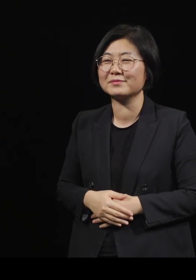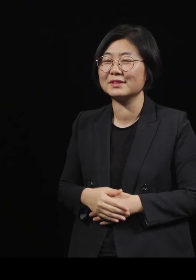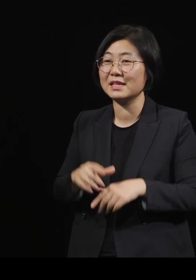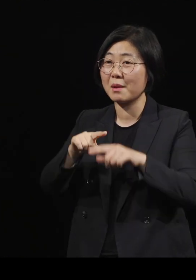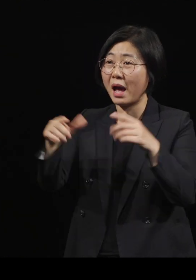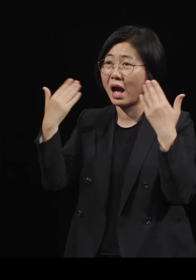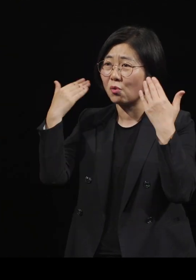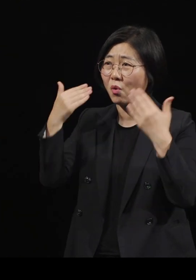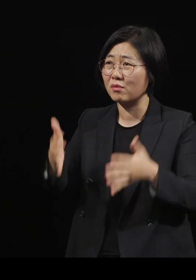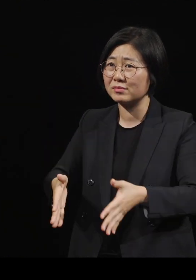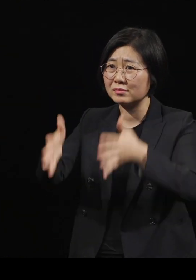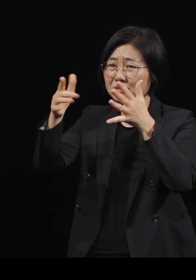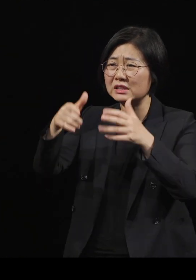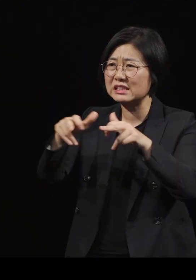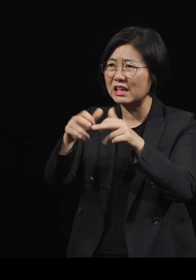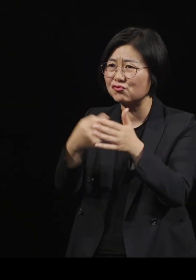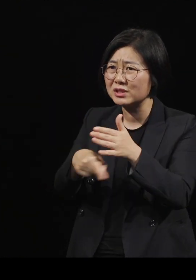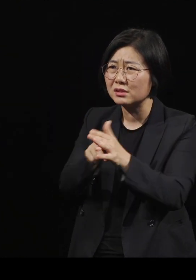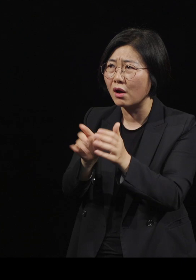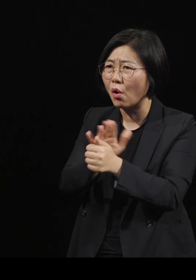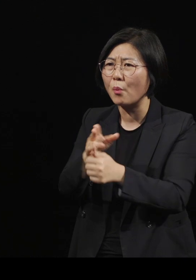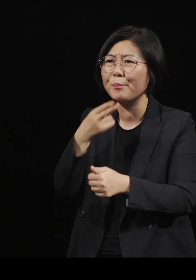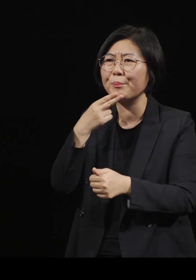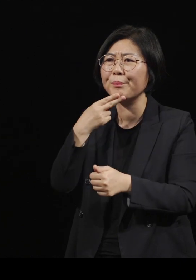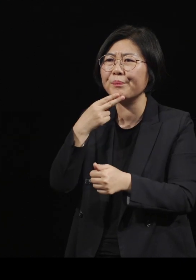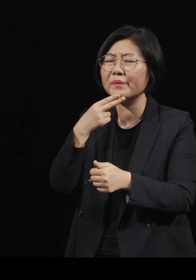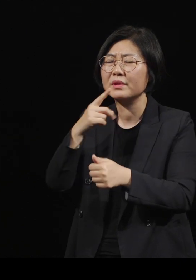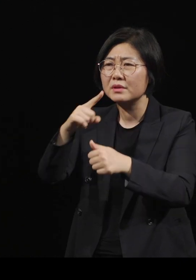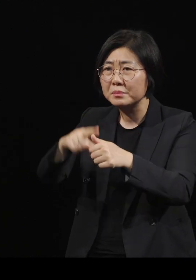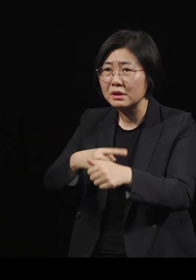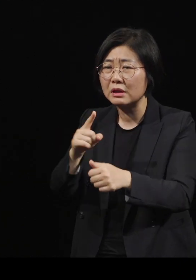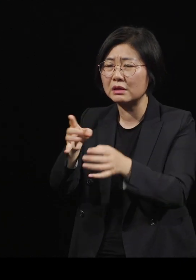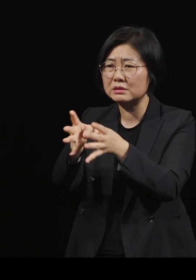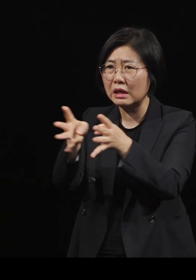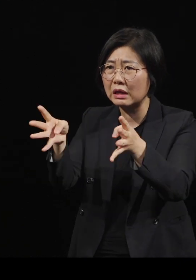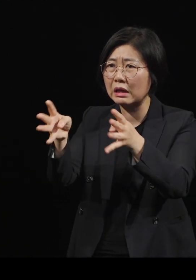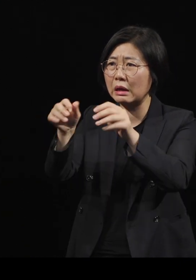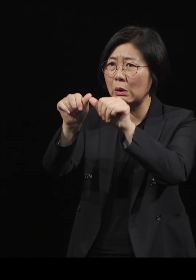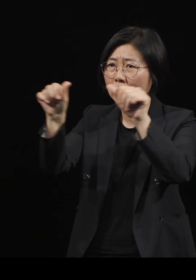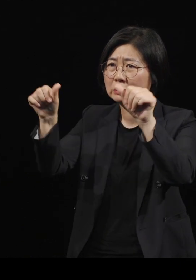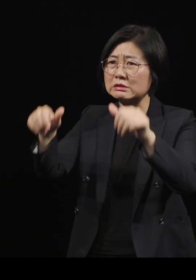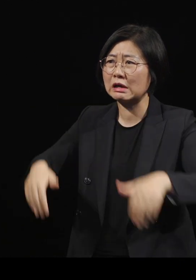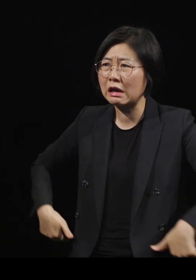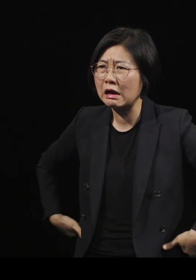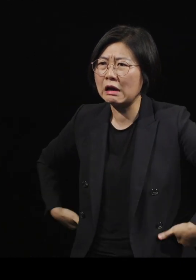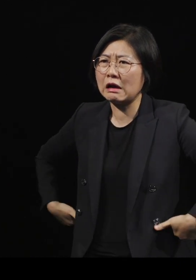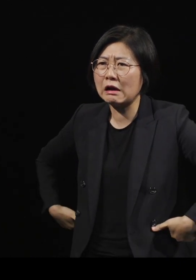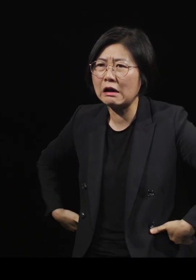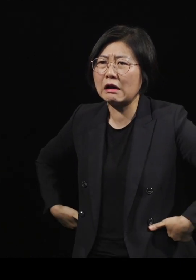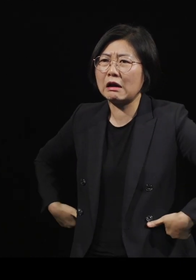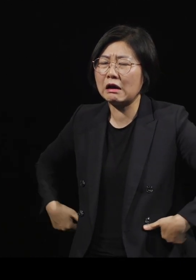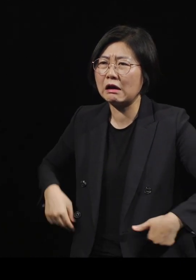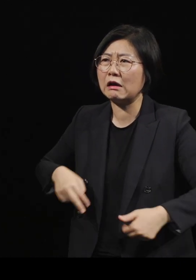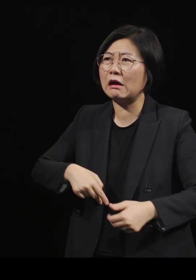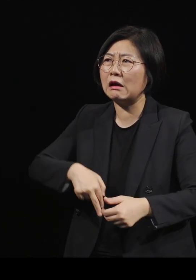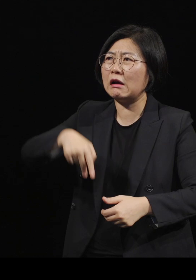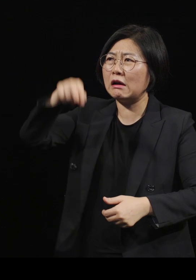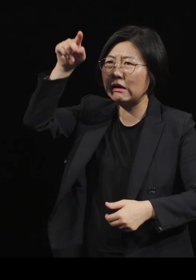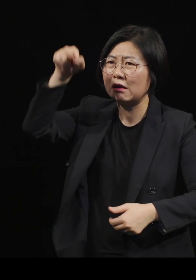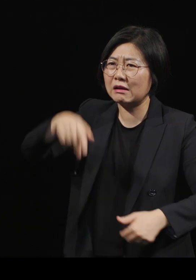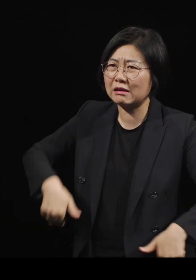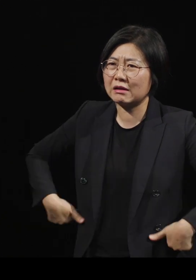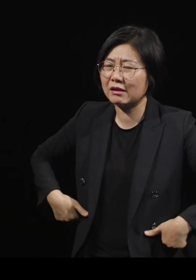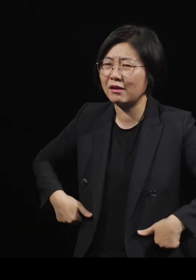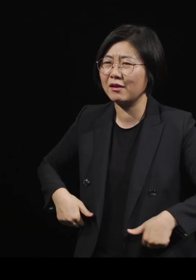이렇게 편의시설이 갖추어지지 않다 보니까 4층, 5층까지 교실을 저를 업고 오르내리시면서